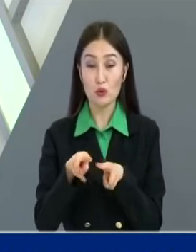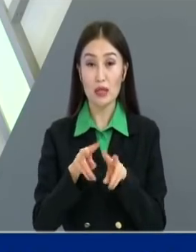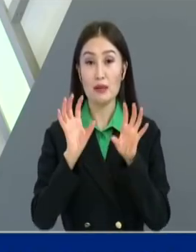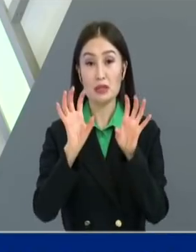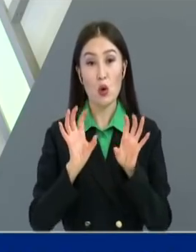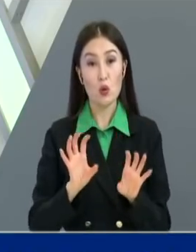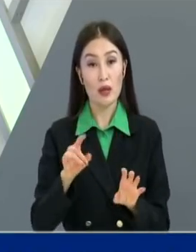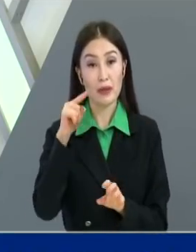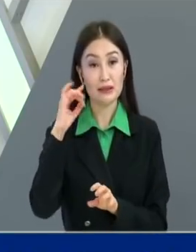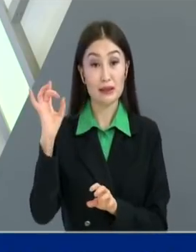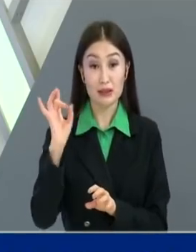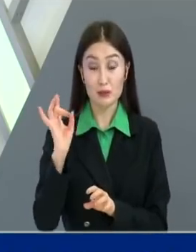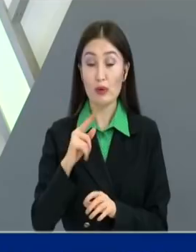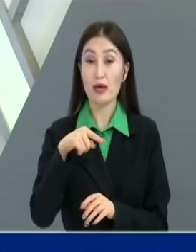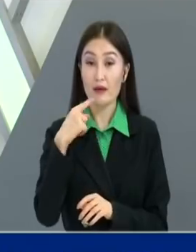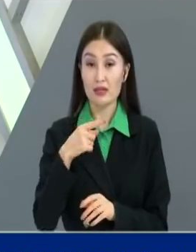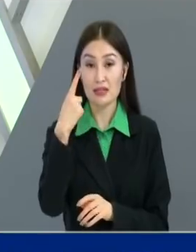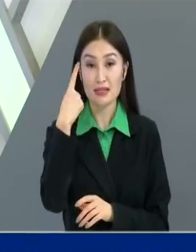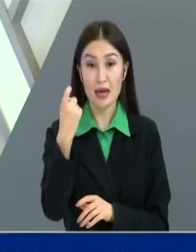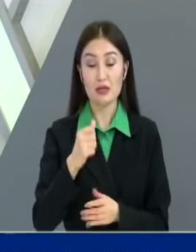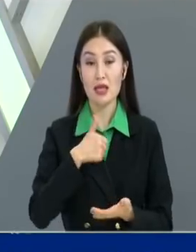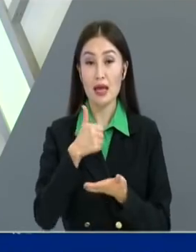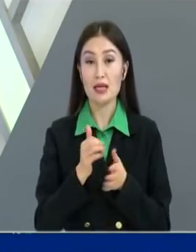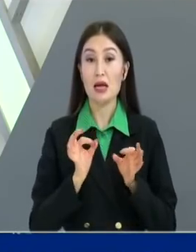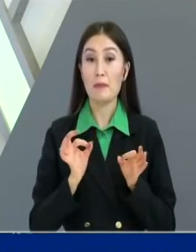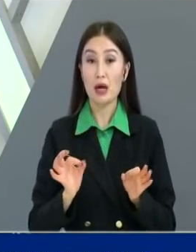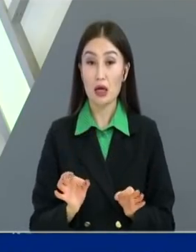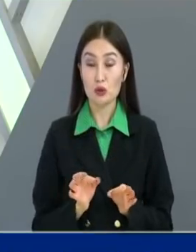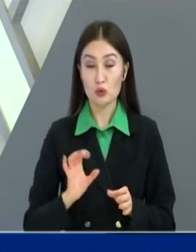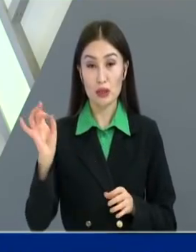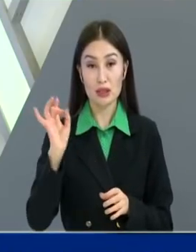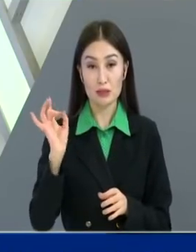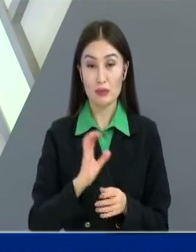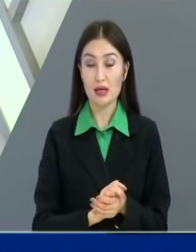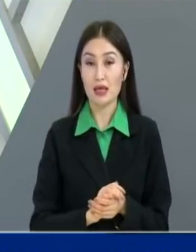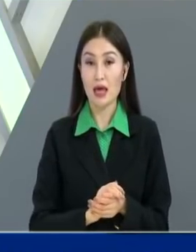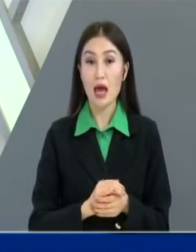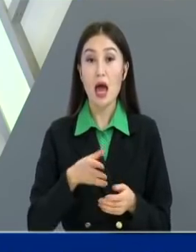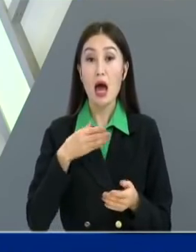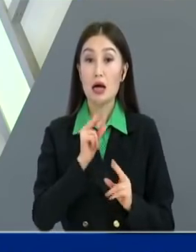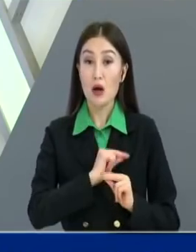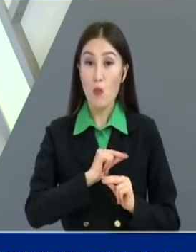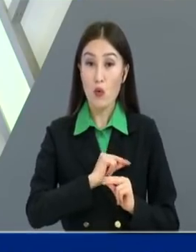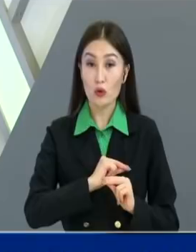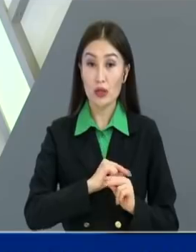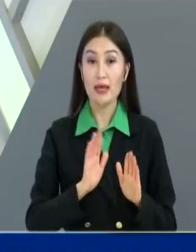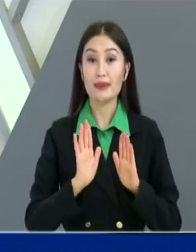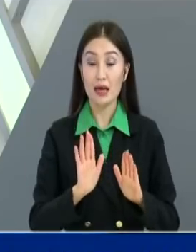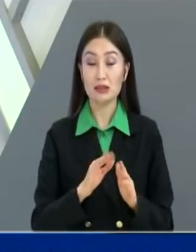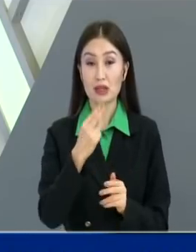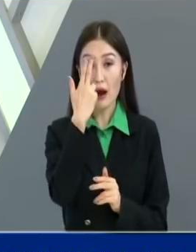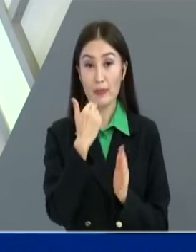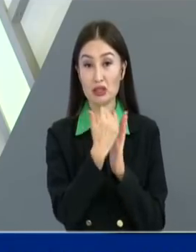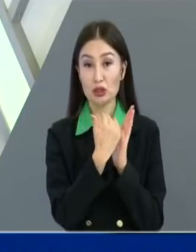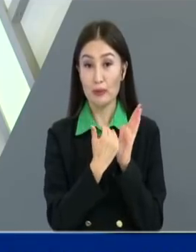законами республики, говорится в сообщении Генпрокуратуры республики. В свою очередь, работа также в обычном